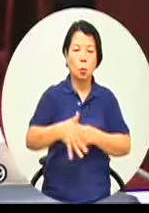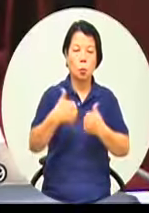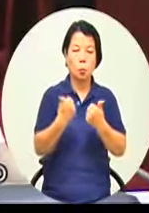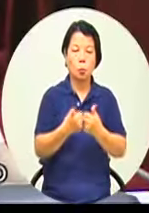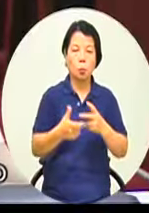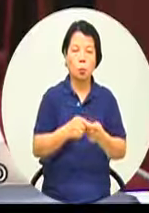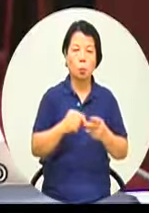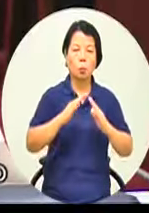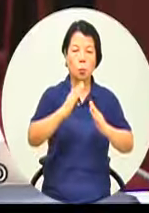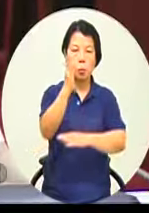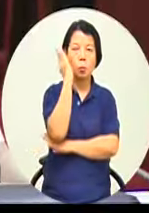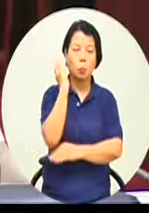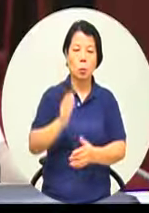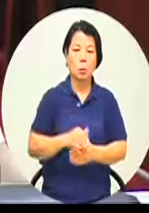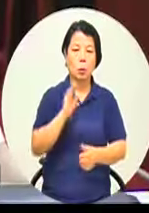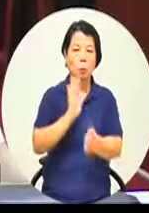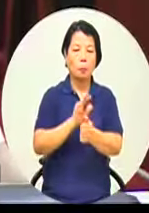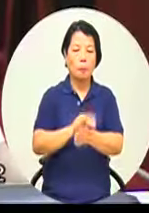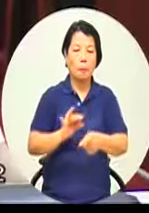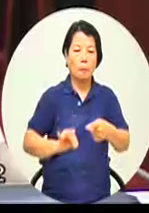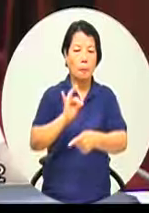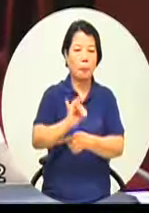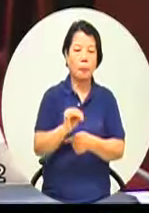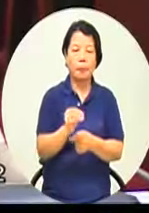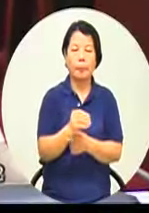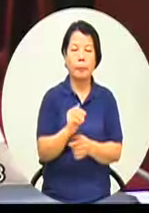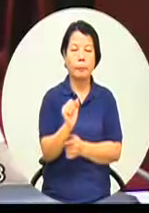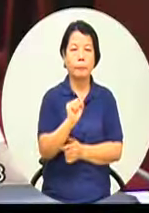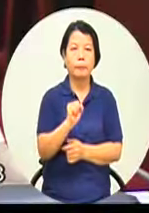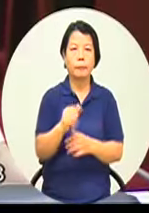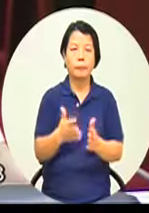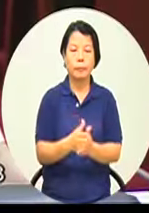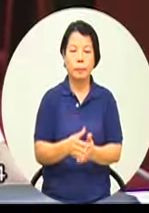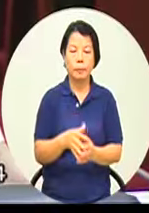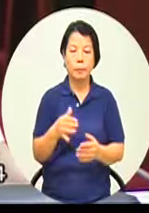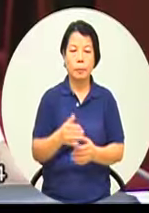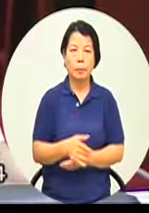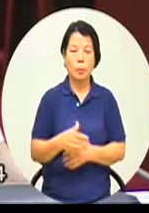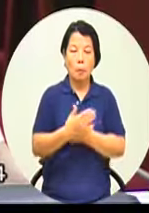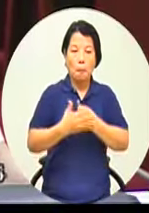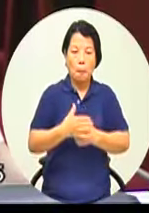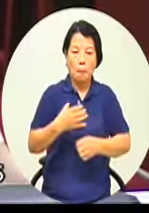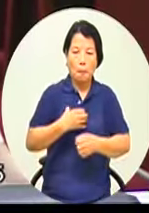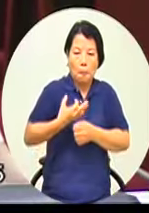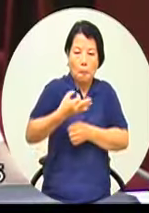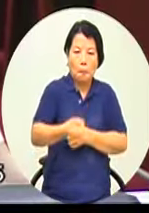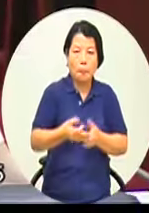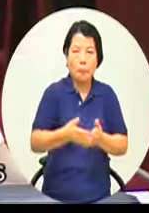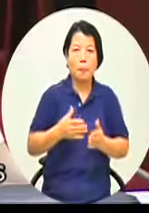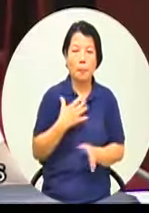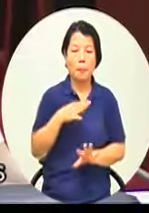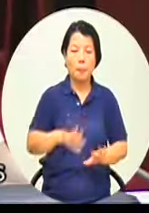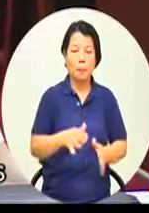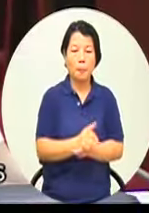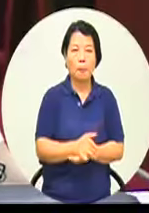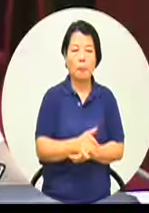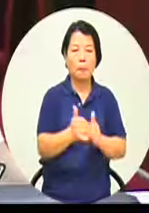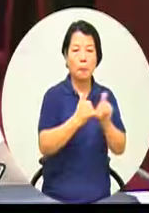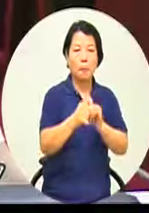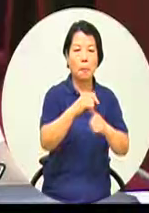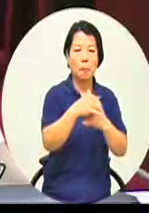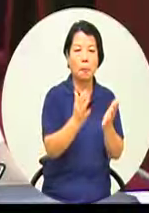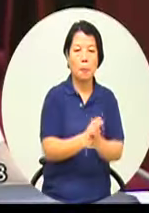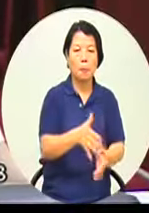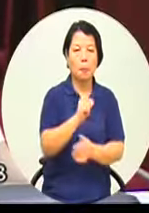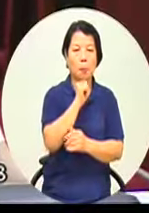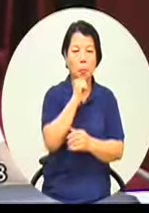不可能100%补助，然后又要缴保费，我刚被谁的一间落地下空空啊，他要还要再负担